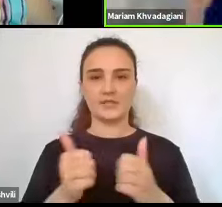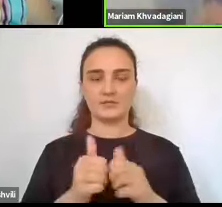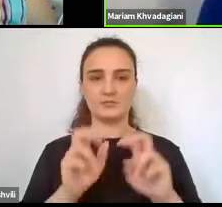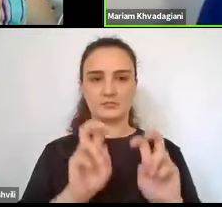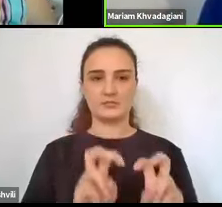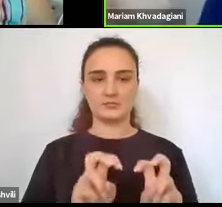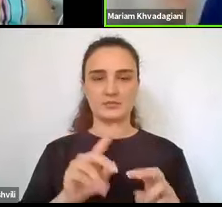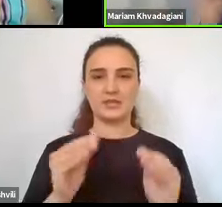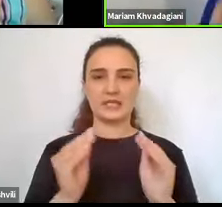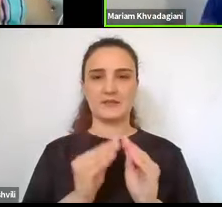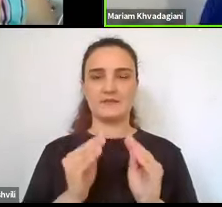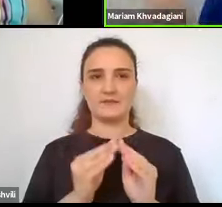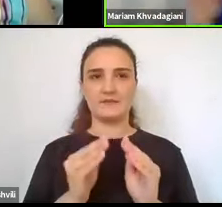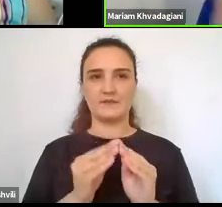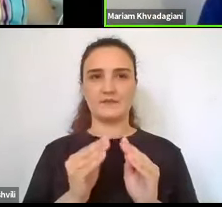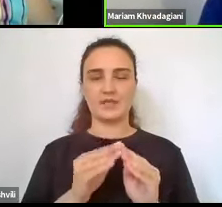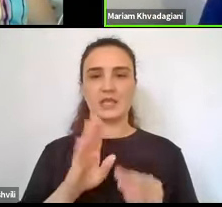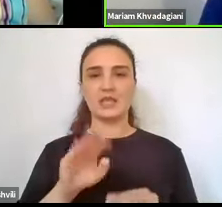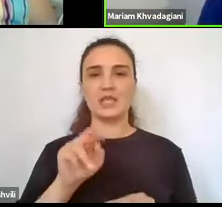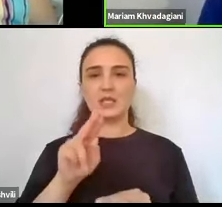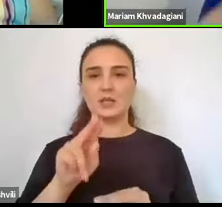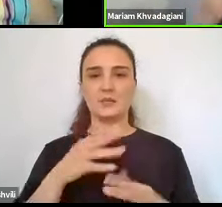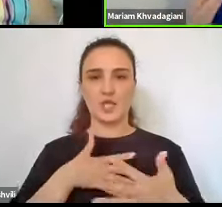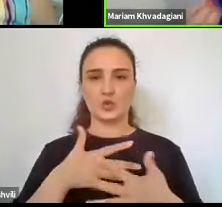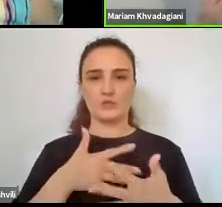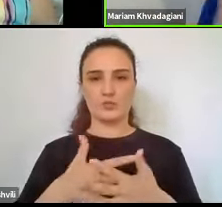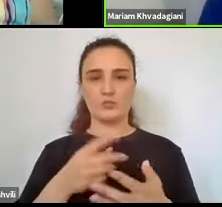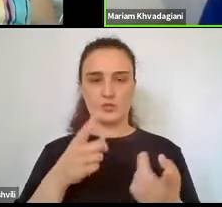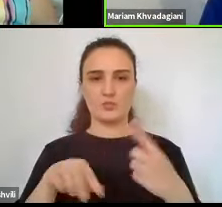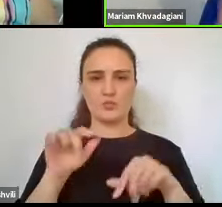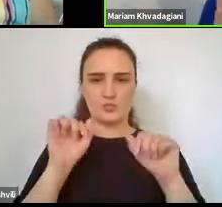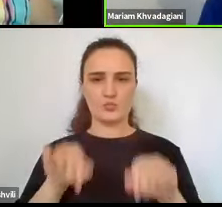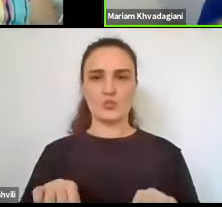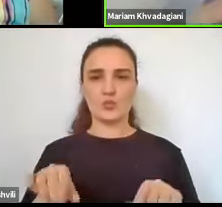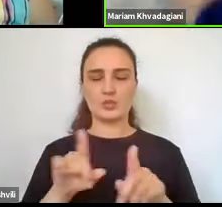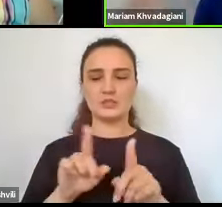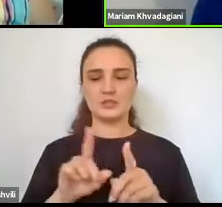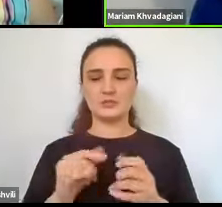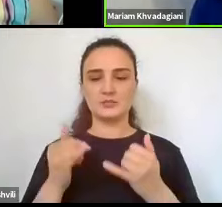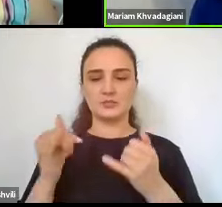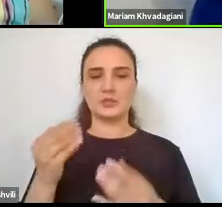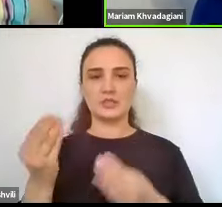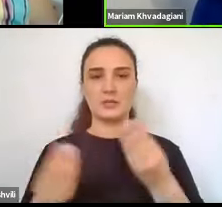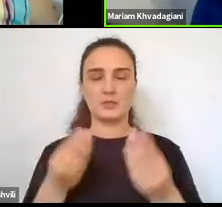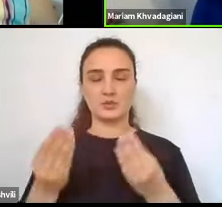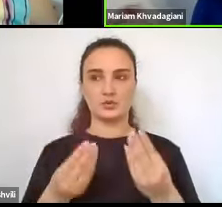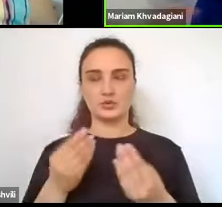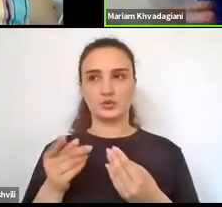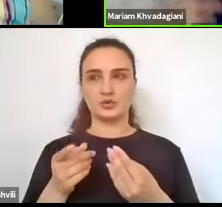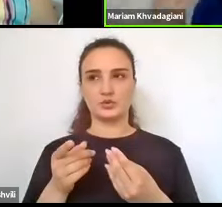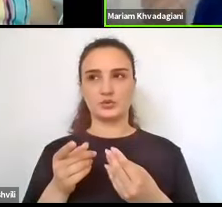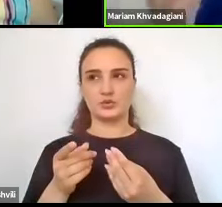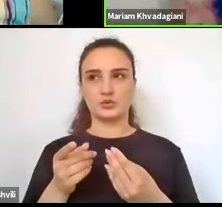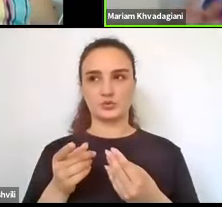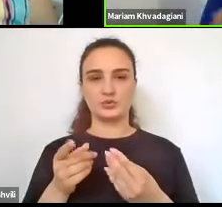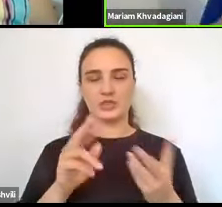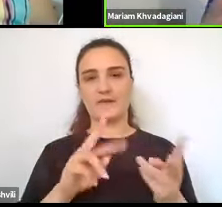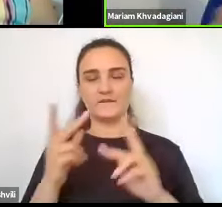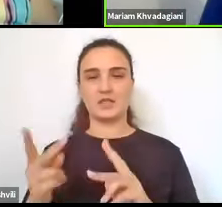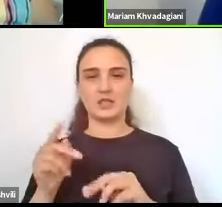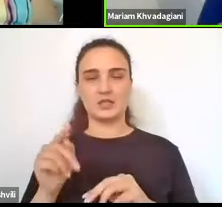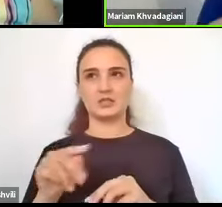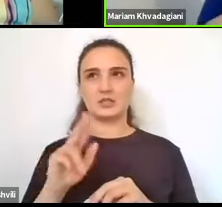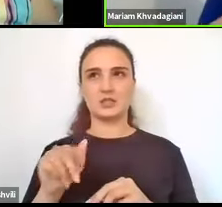და იგივე ტიპის აქტივობებით ისე დააკავოთ, რომ ეს თამაში გადავიდეს, ასე ვთქვათ,